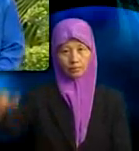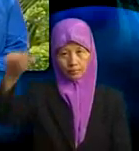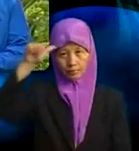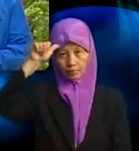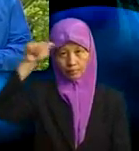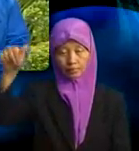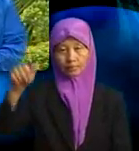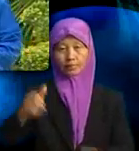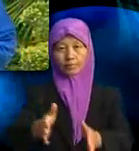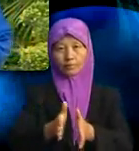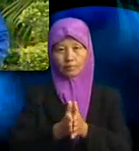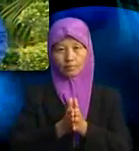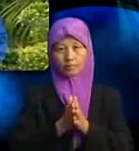ajma'in.